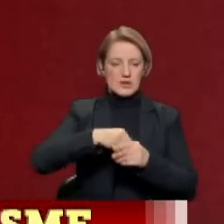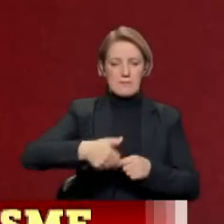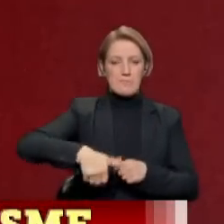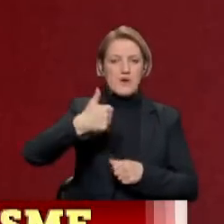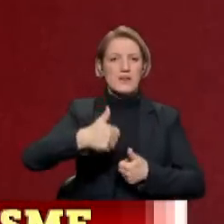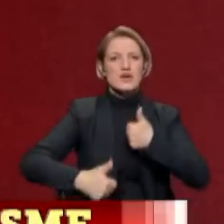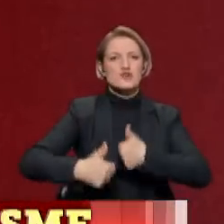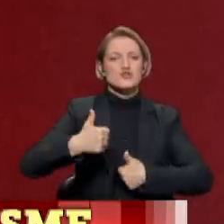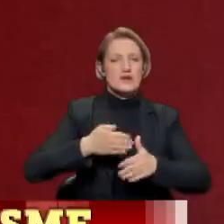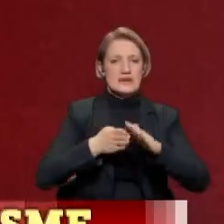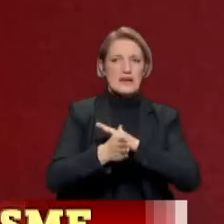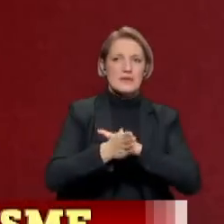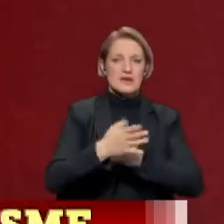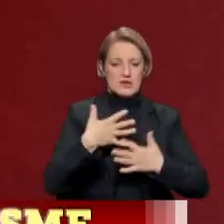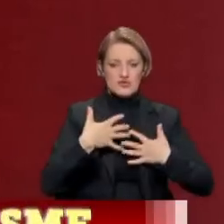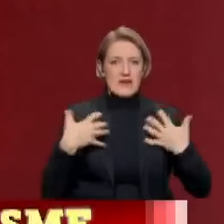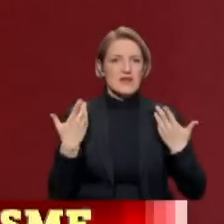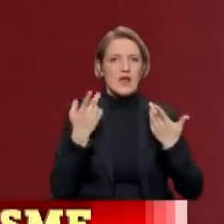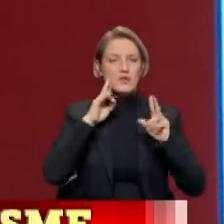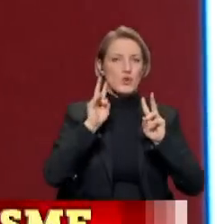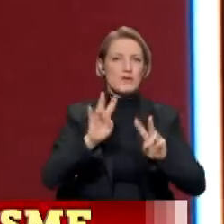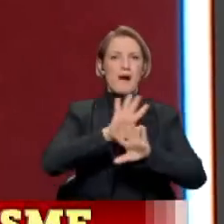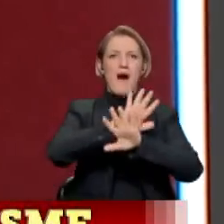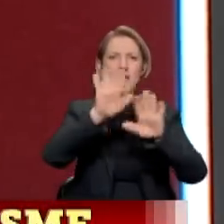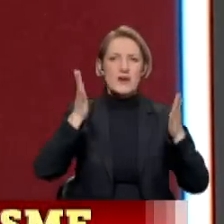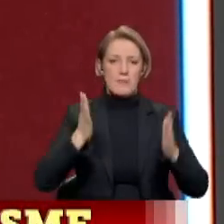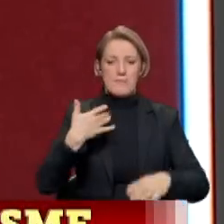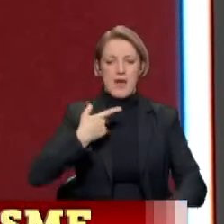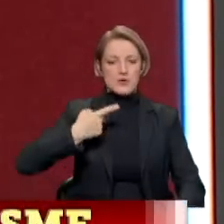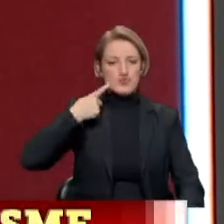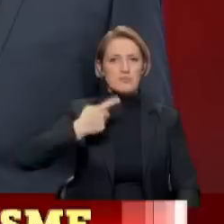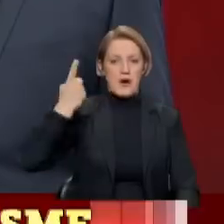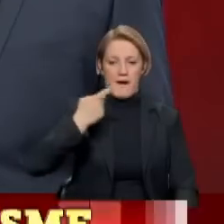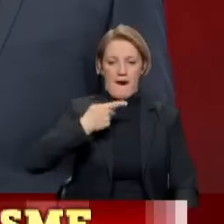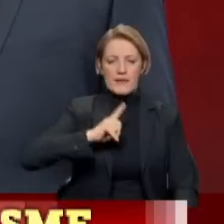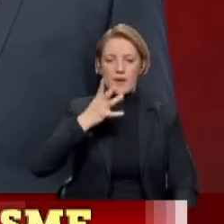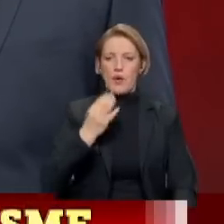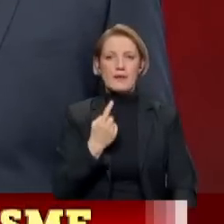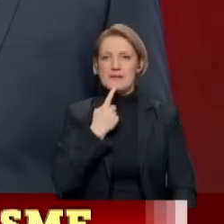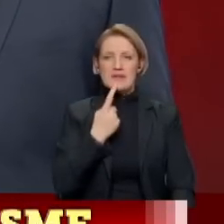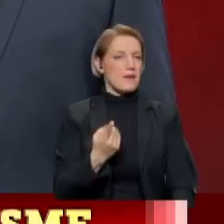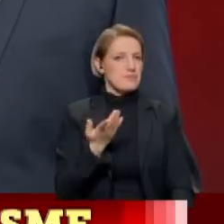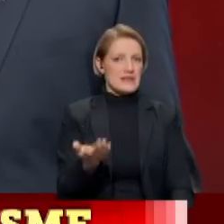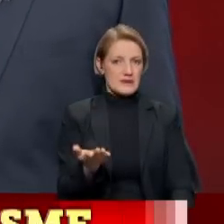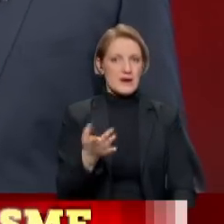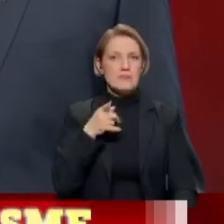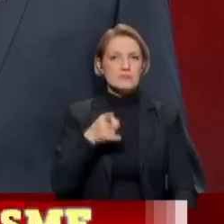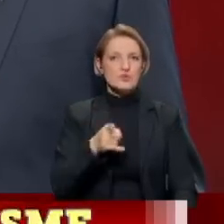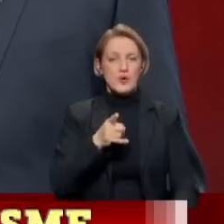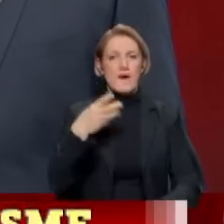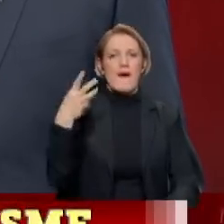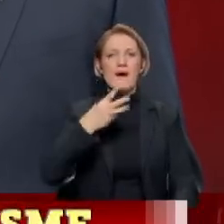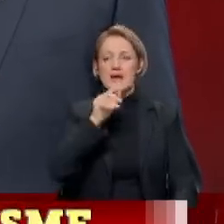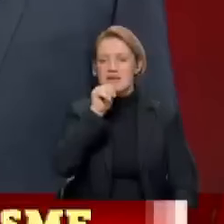liderlik yarışına girebilir. Cesaret gösterip her şeye rağmen ben Cumhurbaşkanı adayı oluyorum diyebilir. Bu da bir çıkıştır. Bu aslında Erdoğan'ın